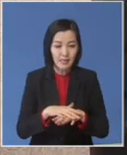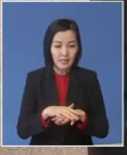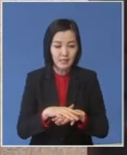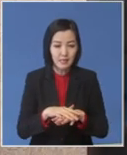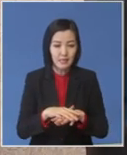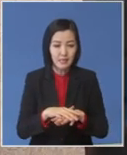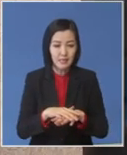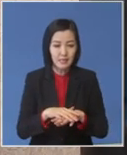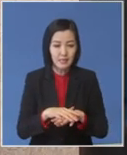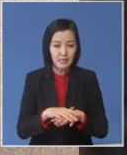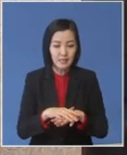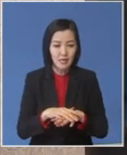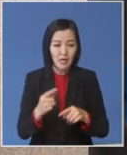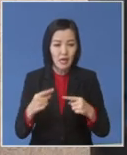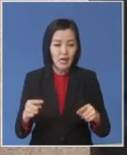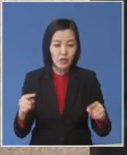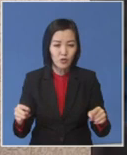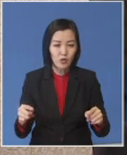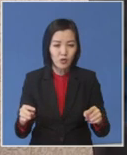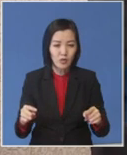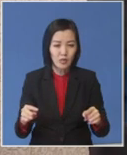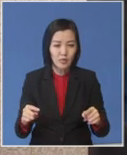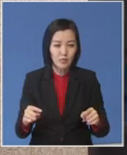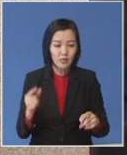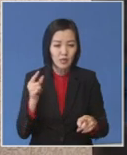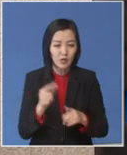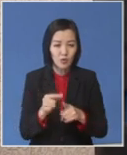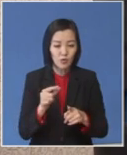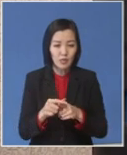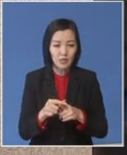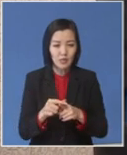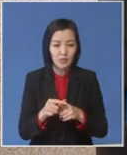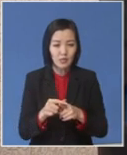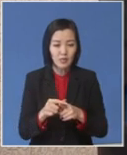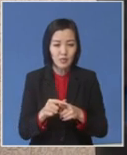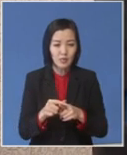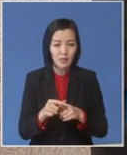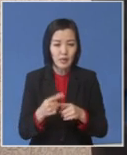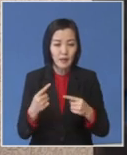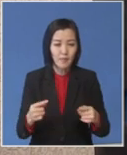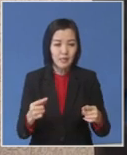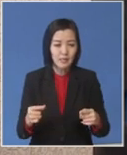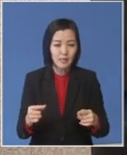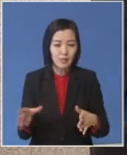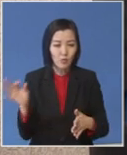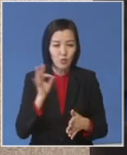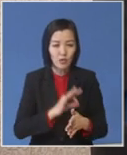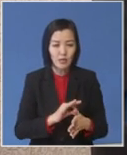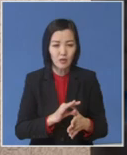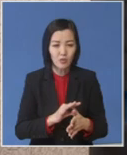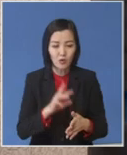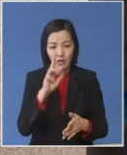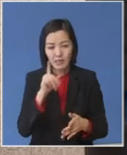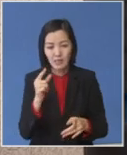деген дисфемизм, мисфемизм жақтары, диалект сөздер, кірме сөздер, басқа да жағдайлар қолданылады, көп деген сөздің шұбарлану